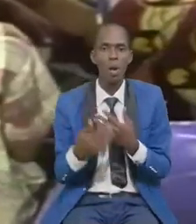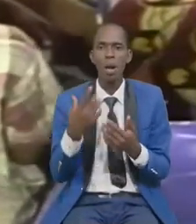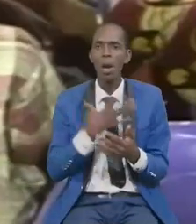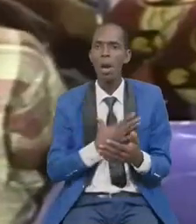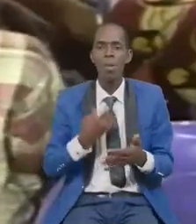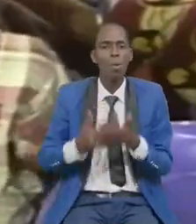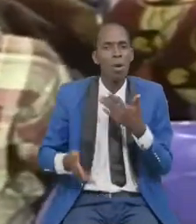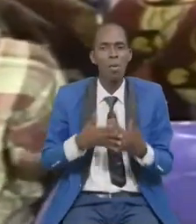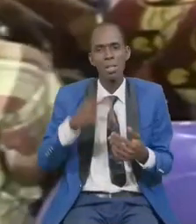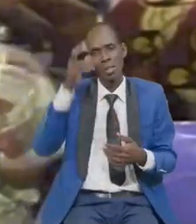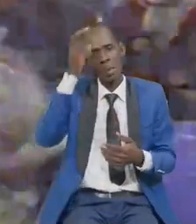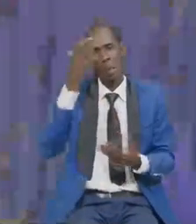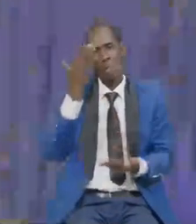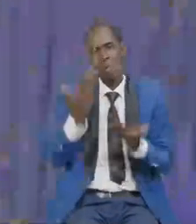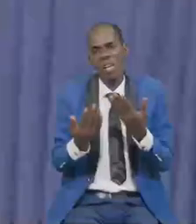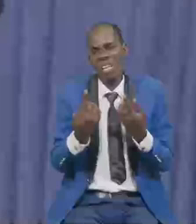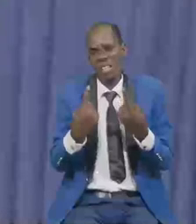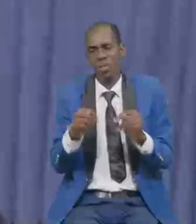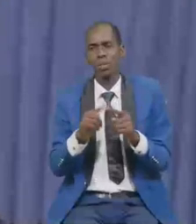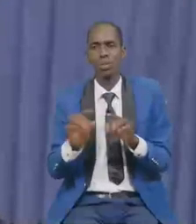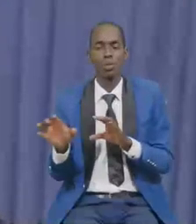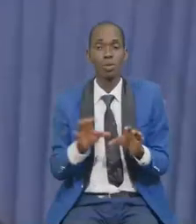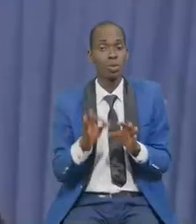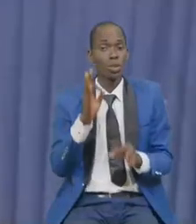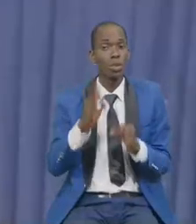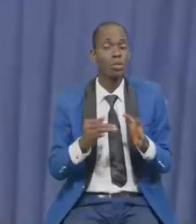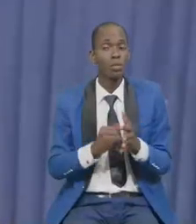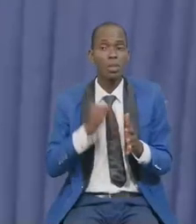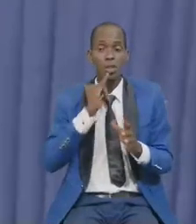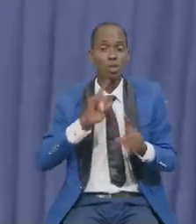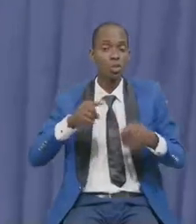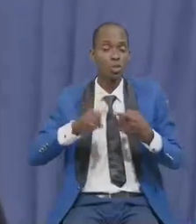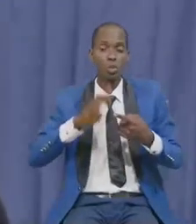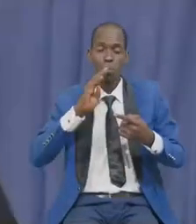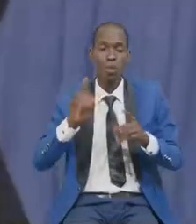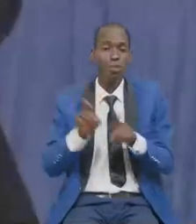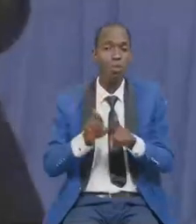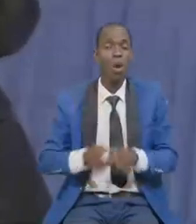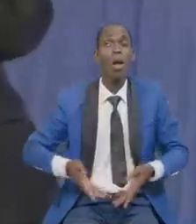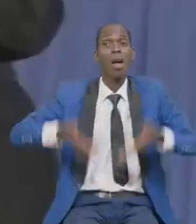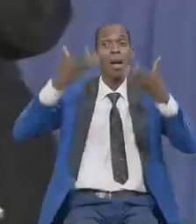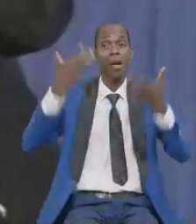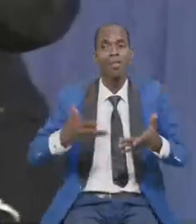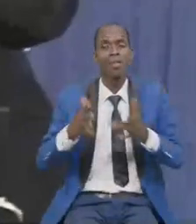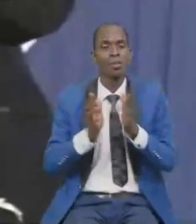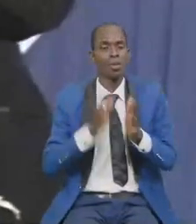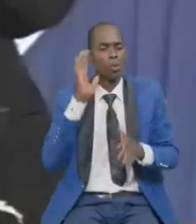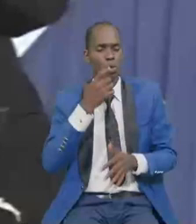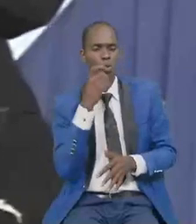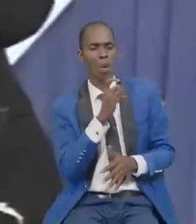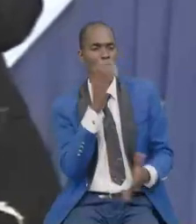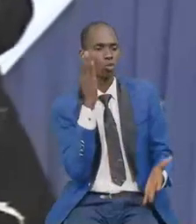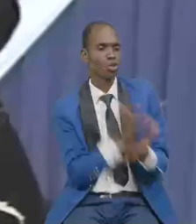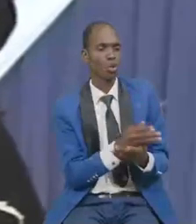faire, si ça va être trop lourd, Jésus-Christ va dire arrête là. Et Satan va